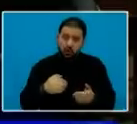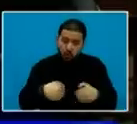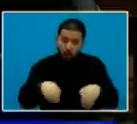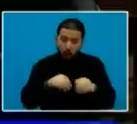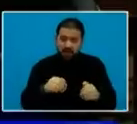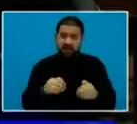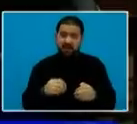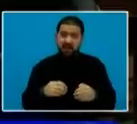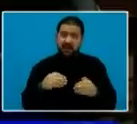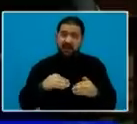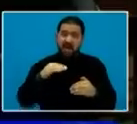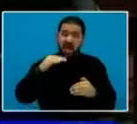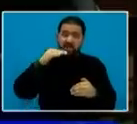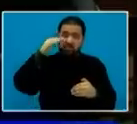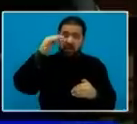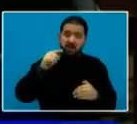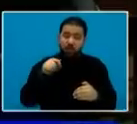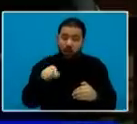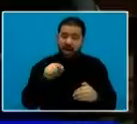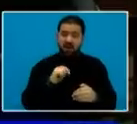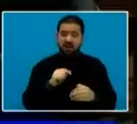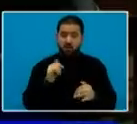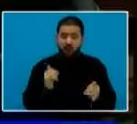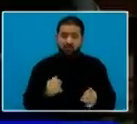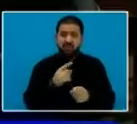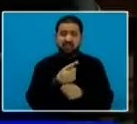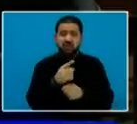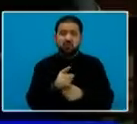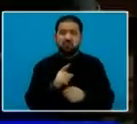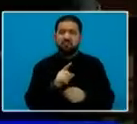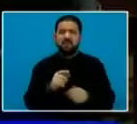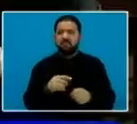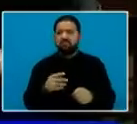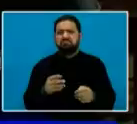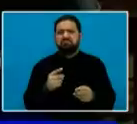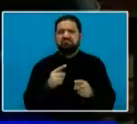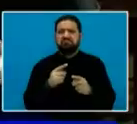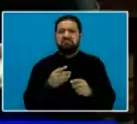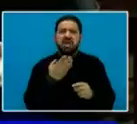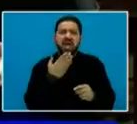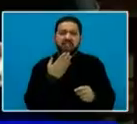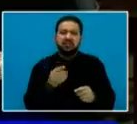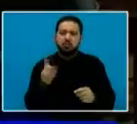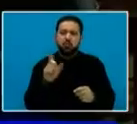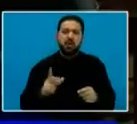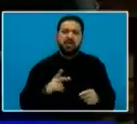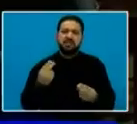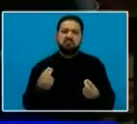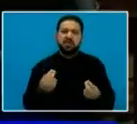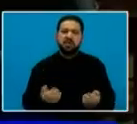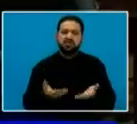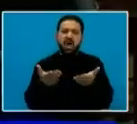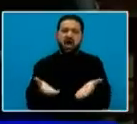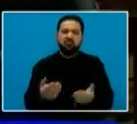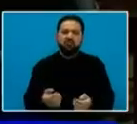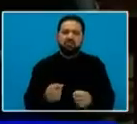domne, vezi că, uite, cu tare lucru, nu e bine așa. Nu e bine să accepți nu știu ce card sau nu știu ce act sau nu știu ce document.